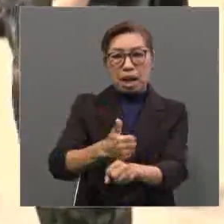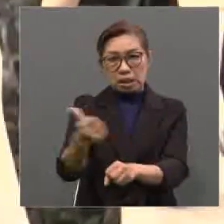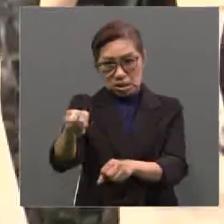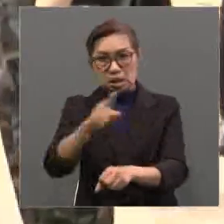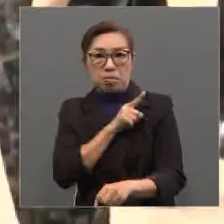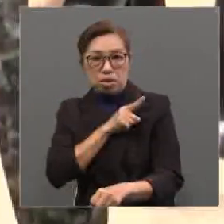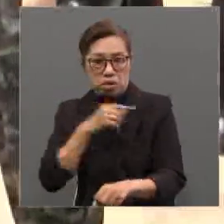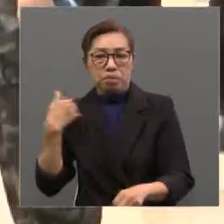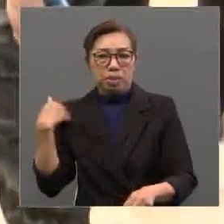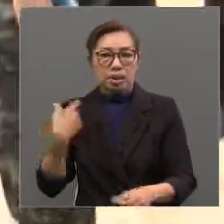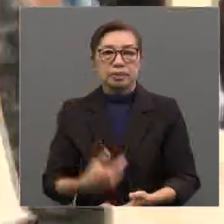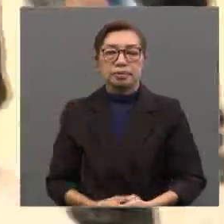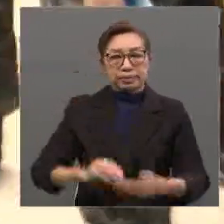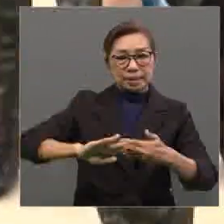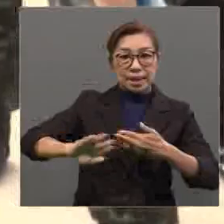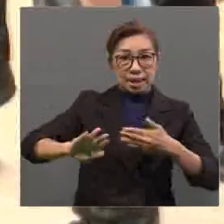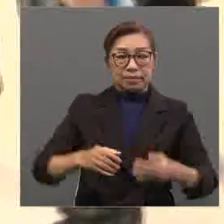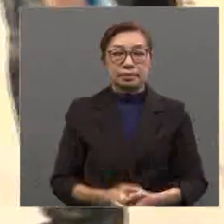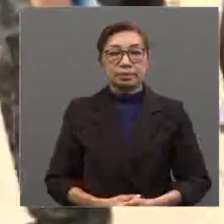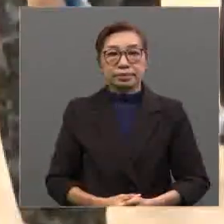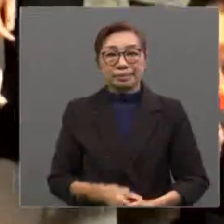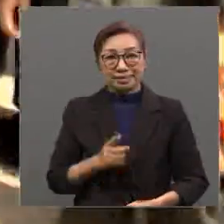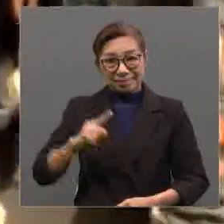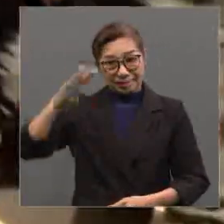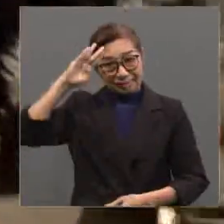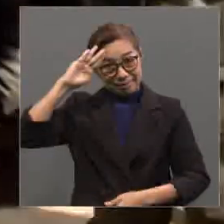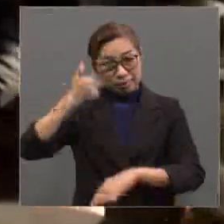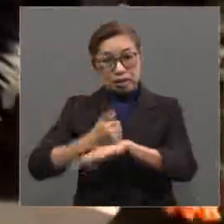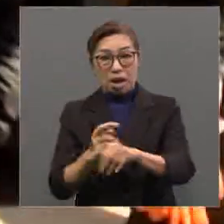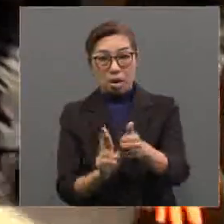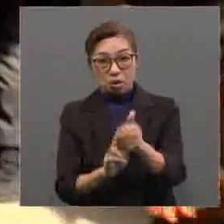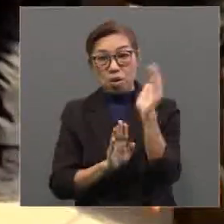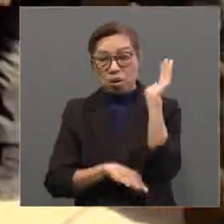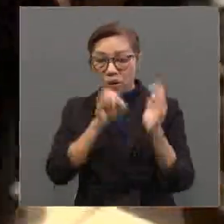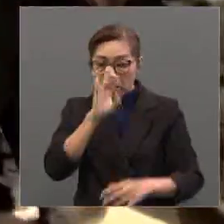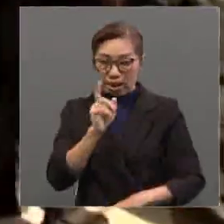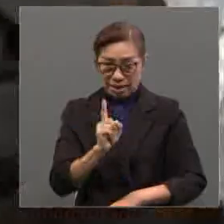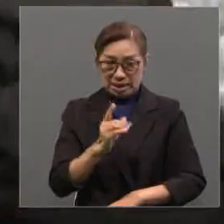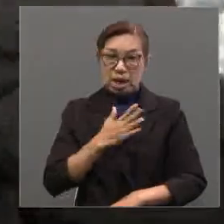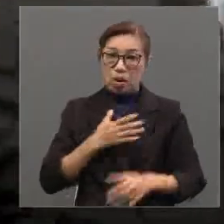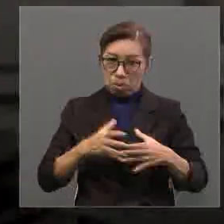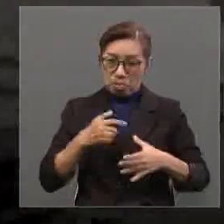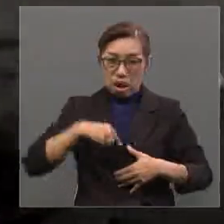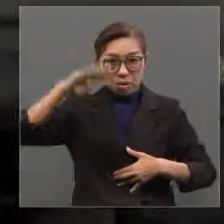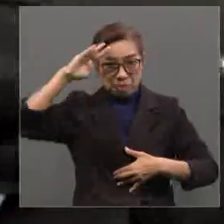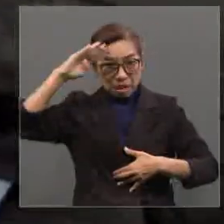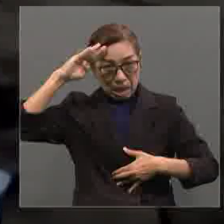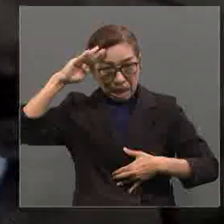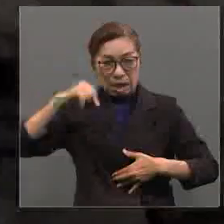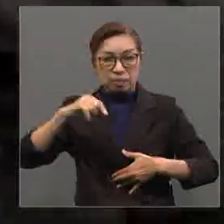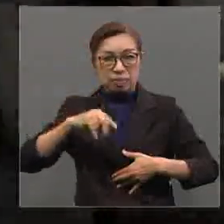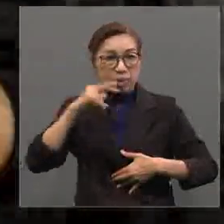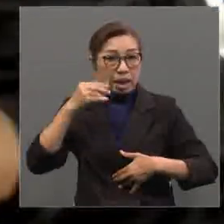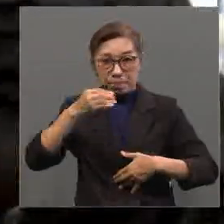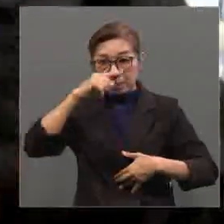ล้วพลตรีปราโมทบอกต่อนะครับว่าจริงๆแล้วเนี่ยกอรมน.ภาค4ส่วนหน้าก็มีกองร้อยป้องกันตามแนวชาย